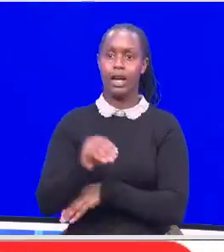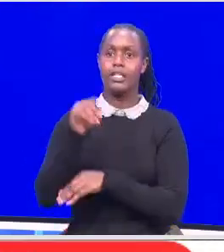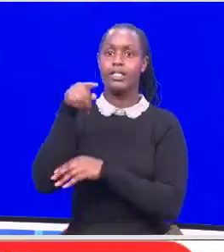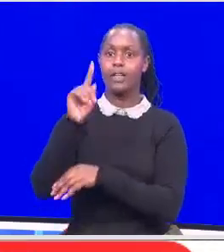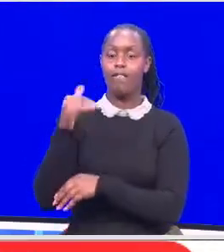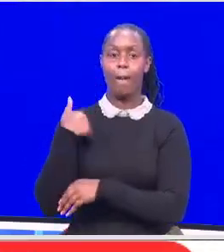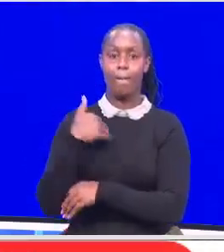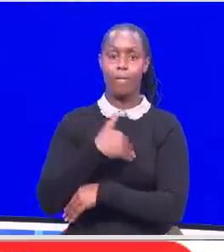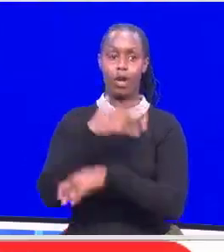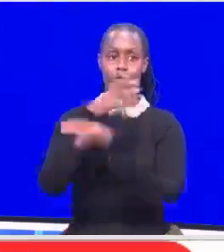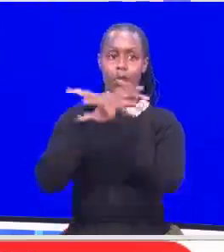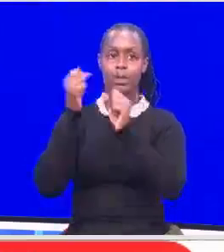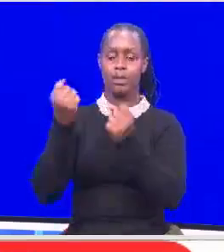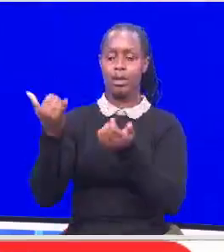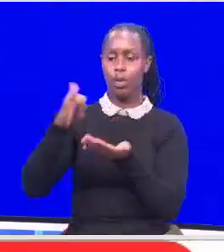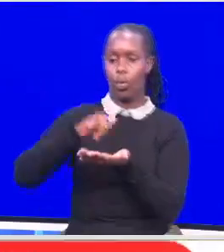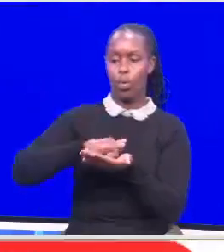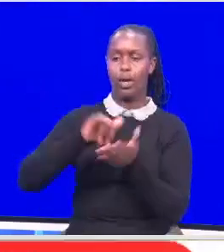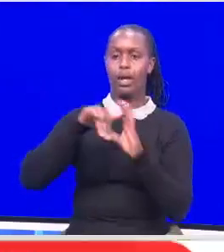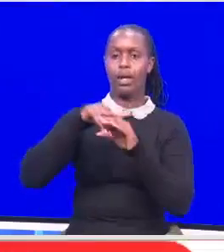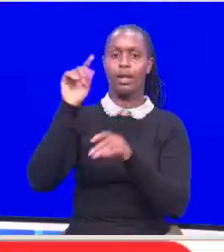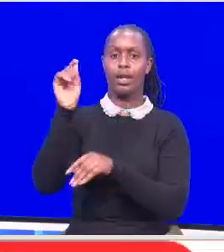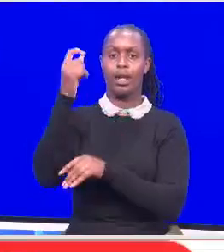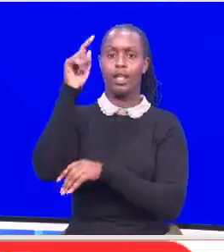nchini Kenya kwanza.